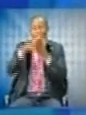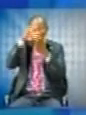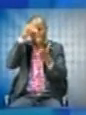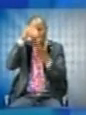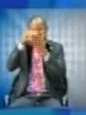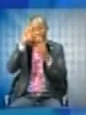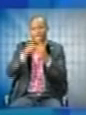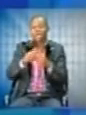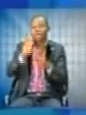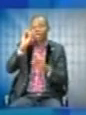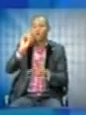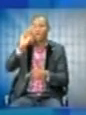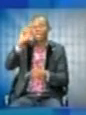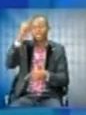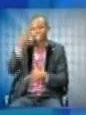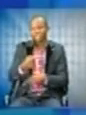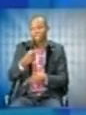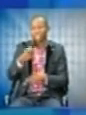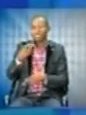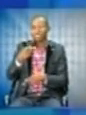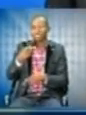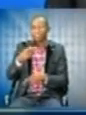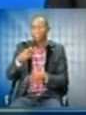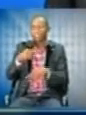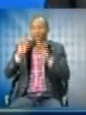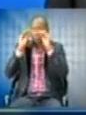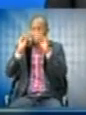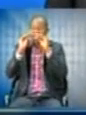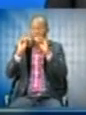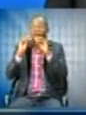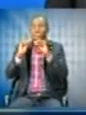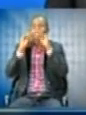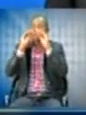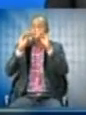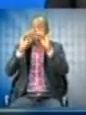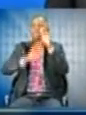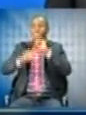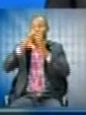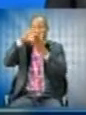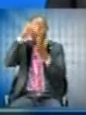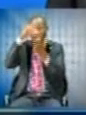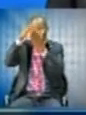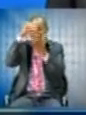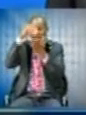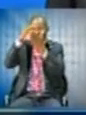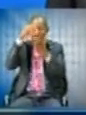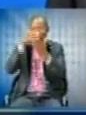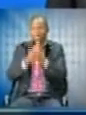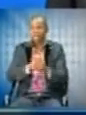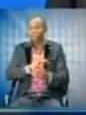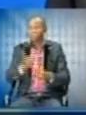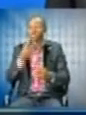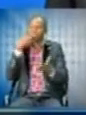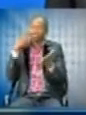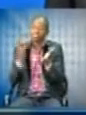à l'ONG Rhodes de Mme Karen Katumbi et à Alphalit, une autre ONG américaine qui ont signé un